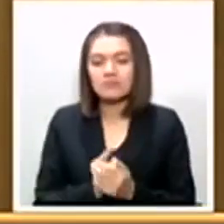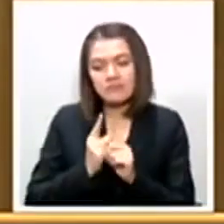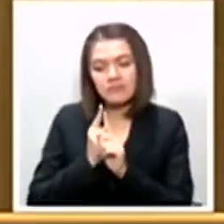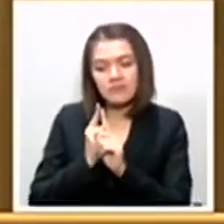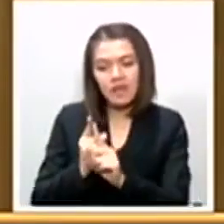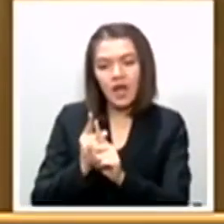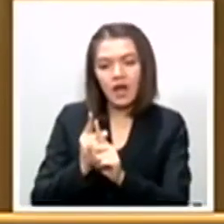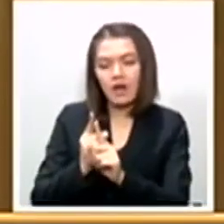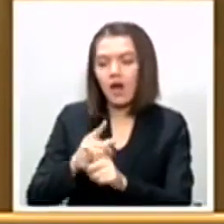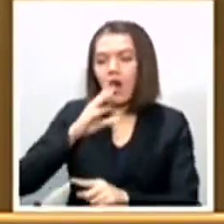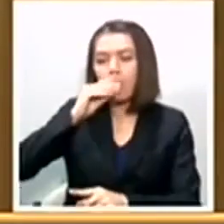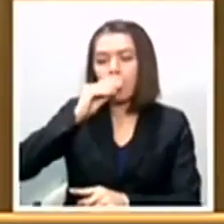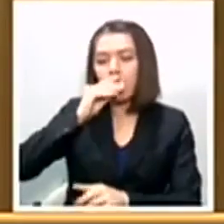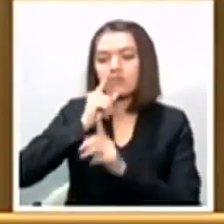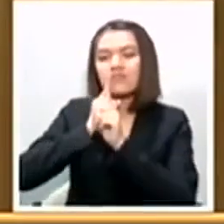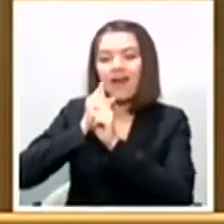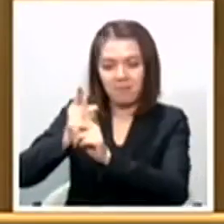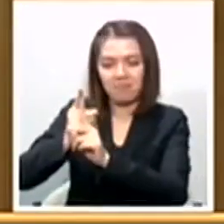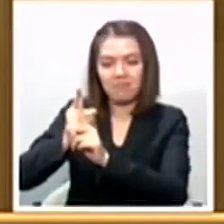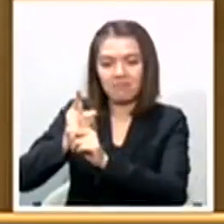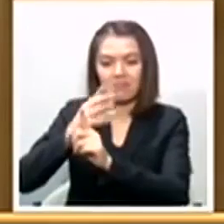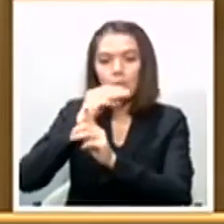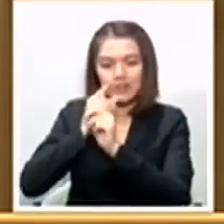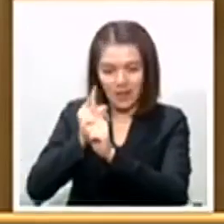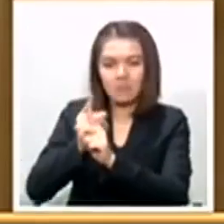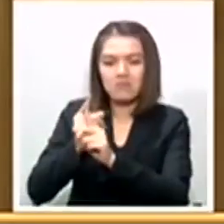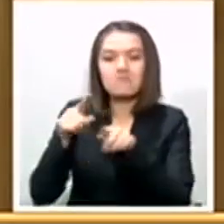คำถวายสัตย์ปฏิญาณ